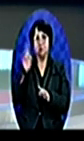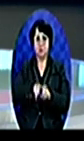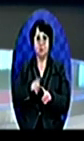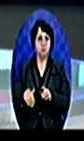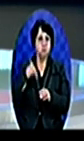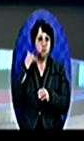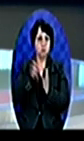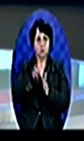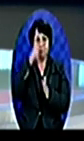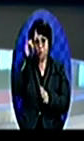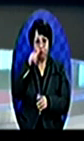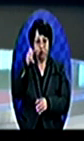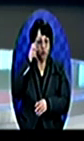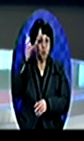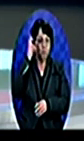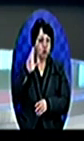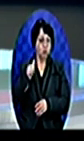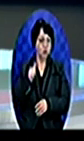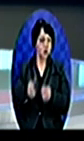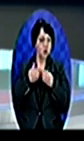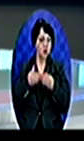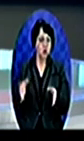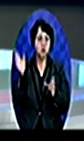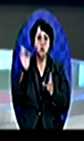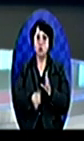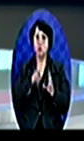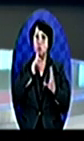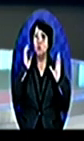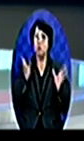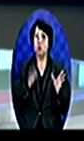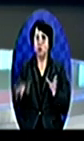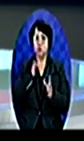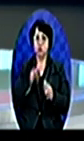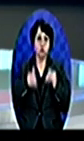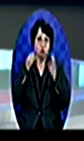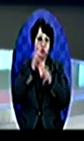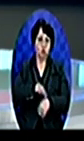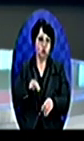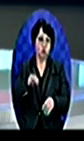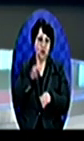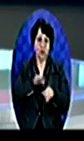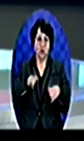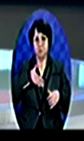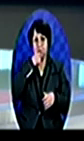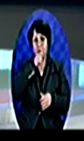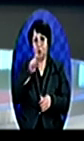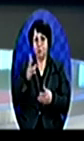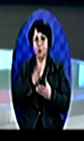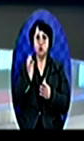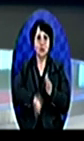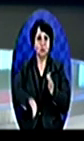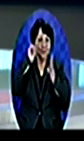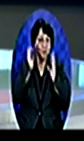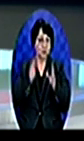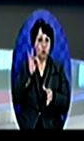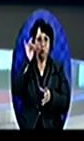байгаа маа. Монгол улсын ерөнхийлөгч батлах тус төвийн нээлтэнд оролцож үг хэлэхдээ улс орон хөгжихийн тулд ард түмэн ирүүлэх ёстой. Энэ асуудлыг шийдэхэд хувь нэмэр оруулах